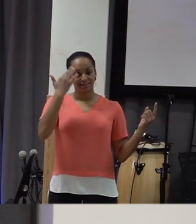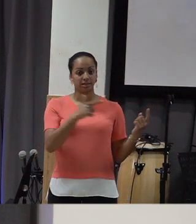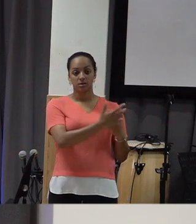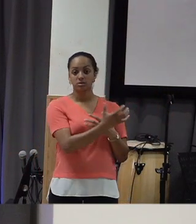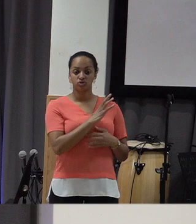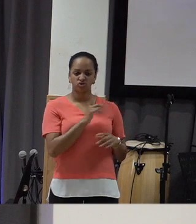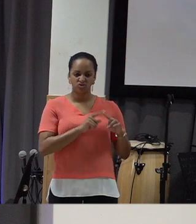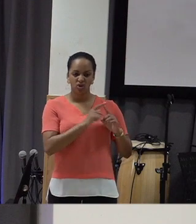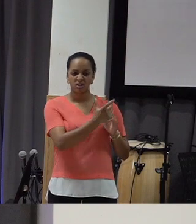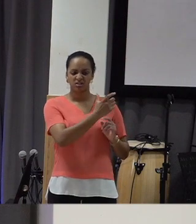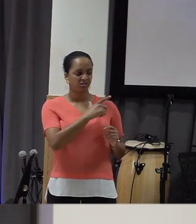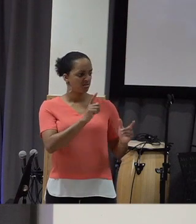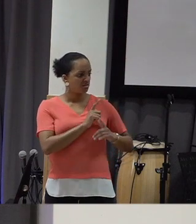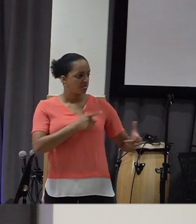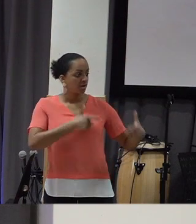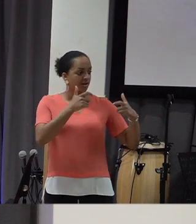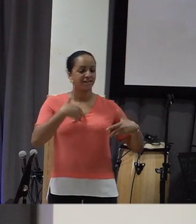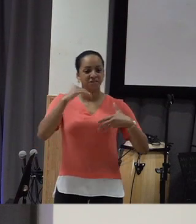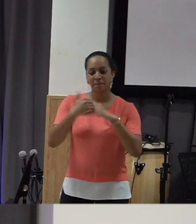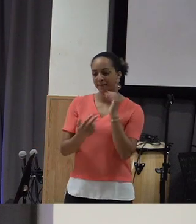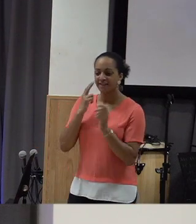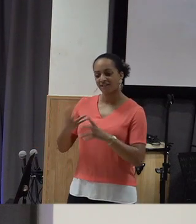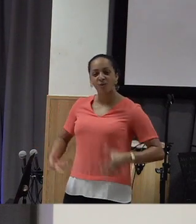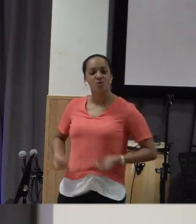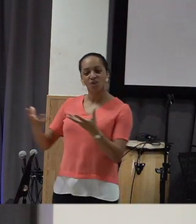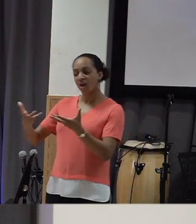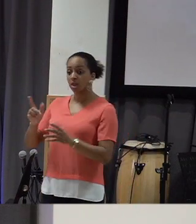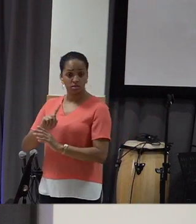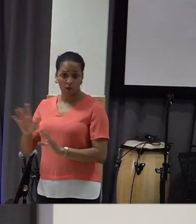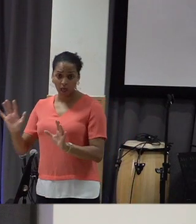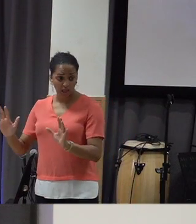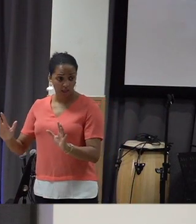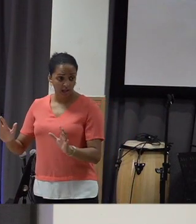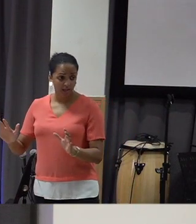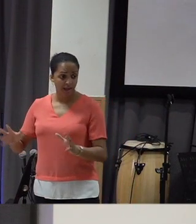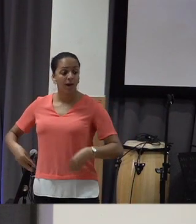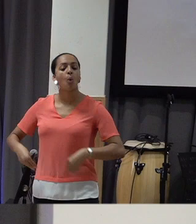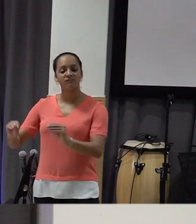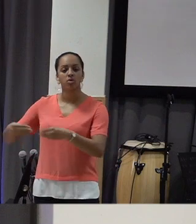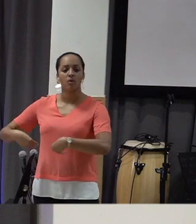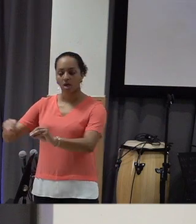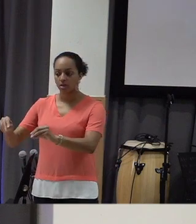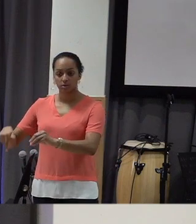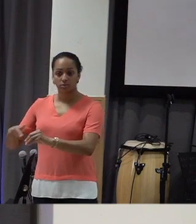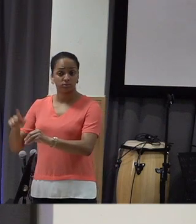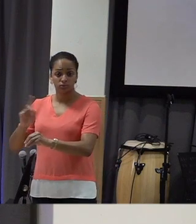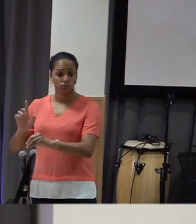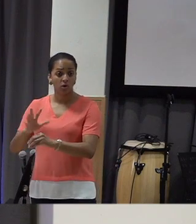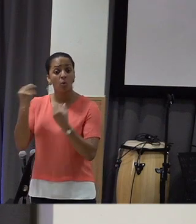te réconcilier avec ton frère, puis viens présenter ton offrande. Amen. L'offrande en question, ça peut aussi vouloir dire la